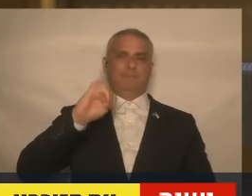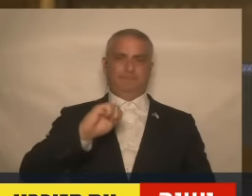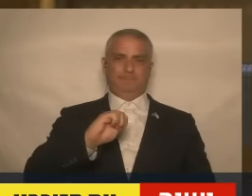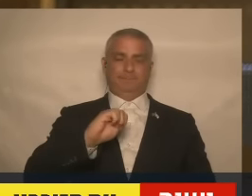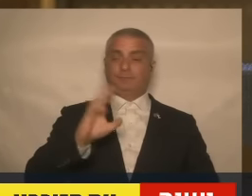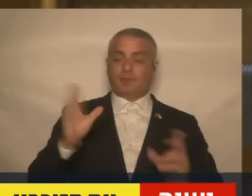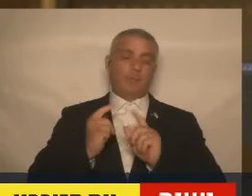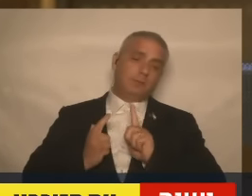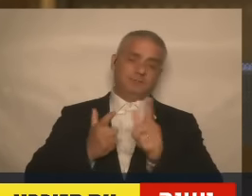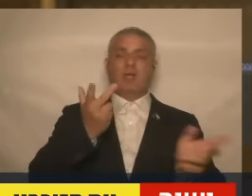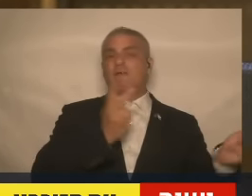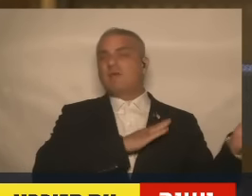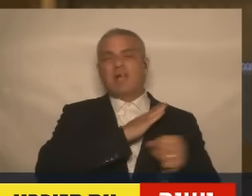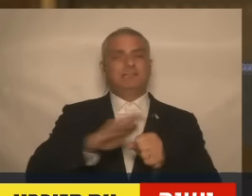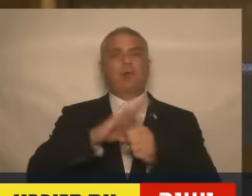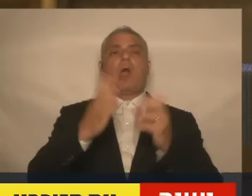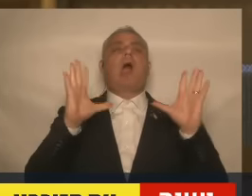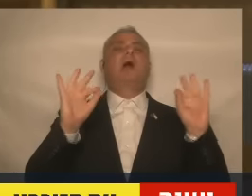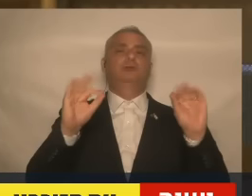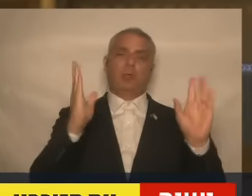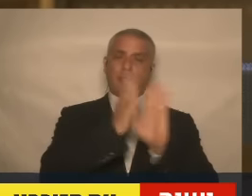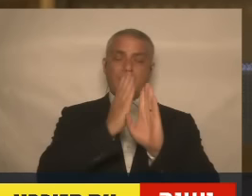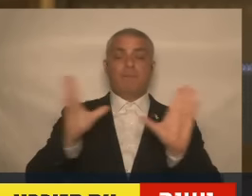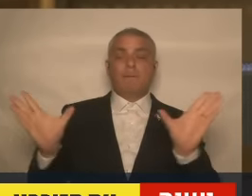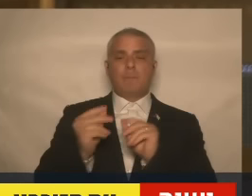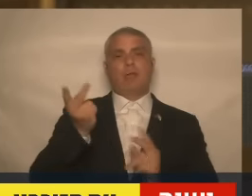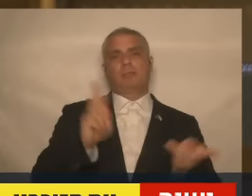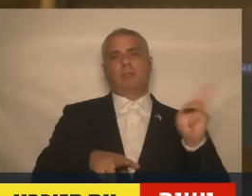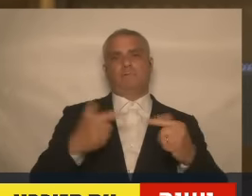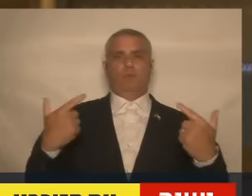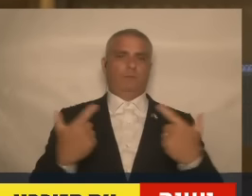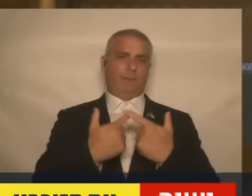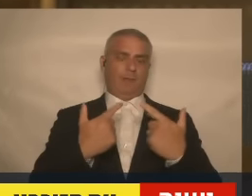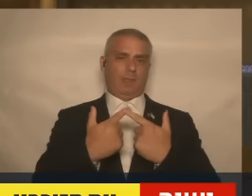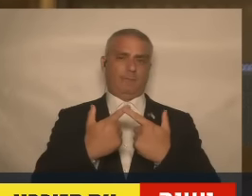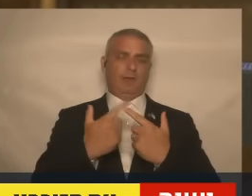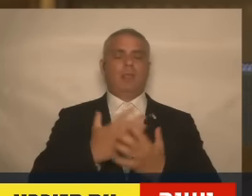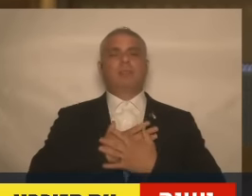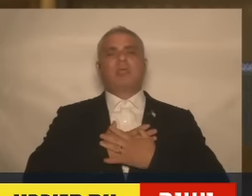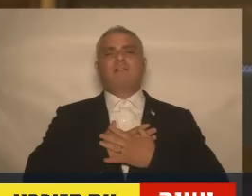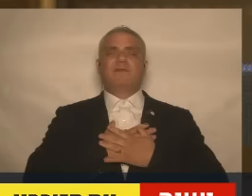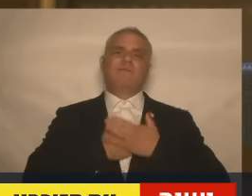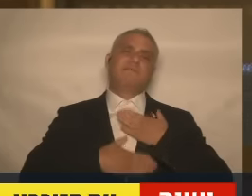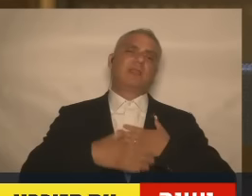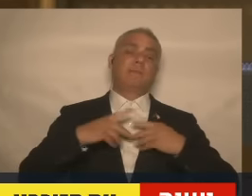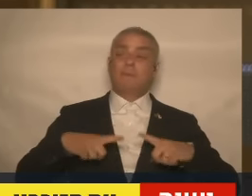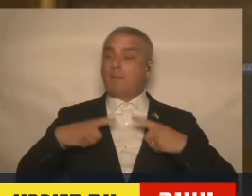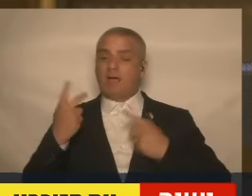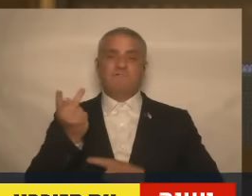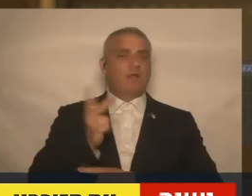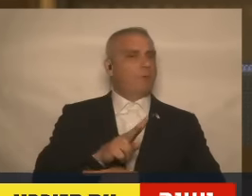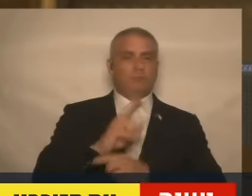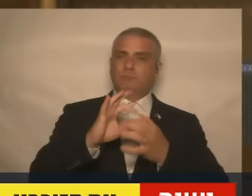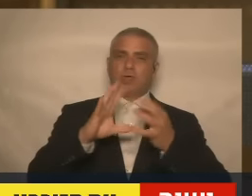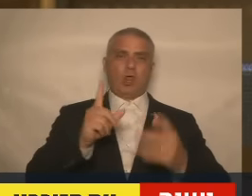יחד הסתערו והרגו עשרות מחבלים, יחד נפלו בקרב. הנאהבים והנעימים בחייהם ובמותם